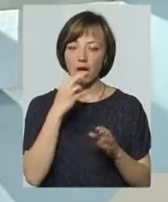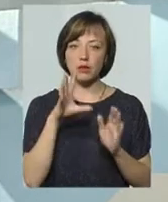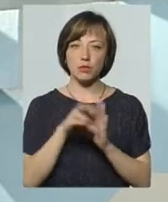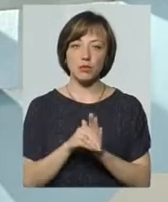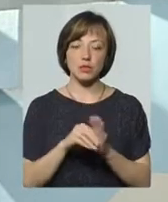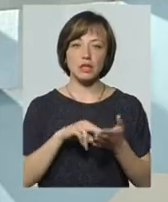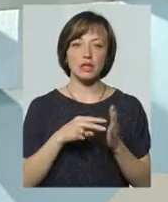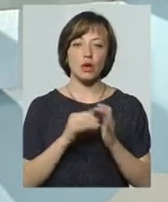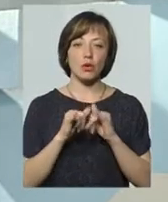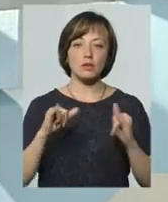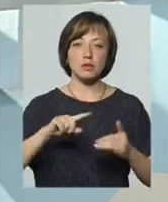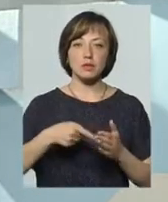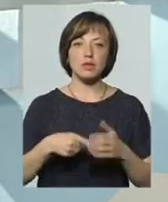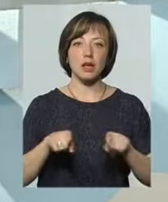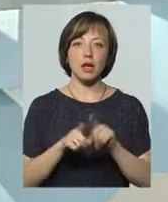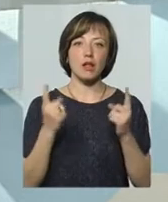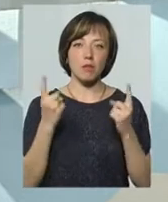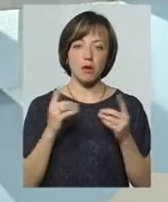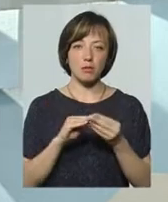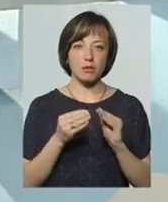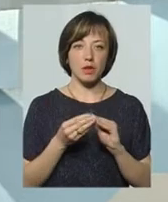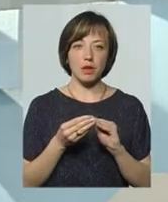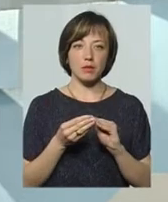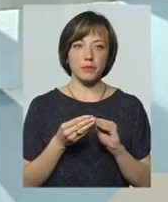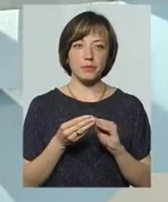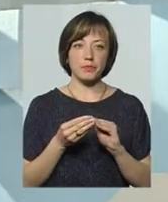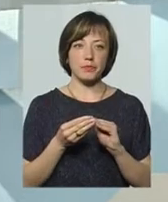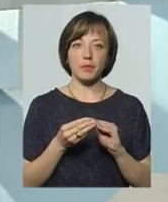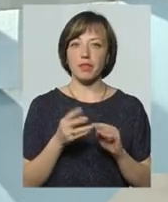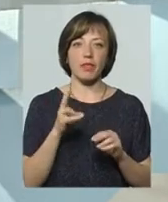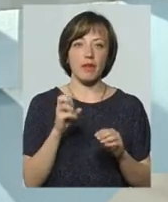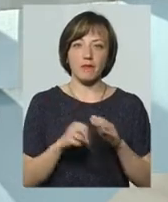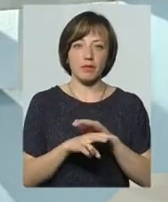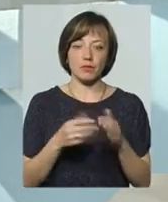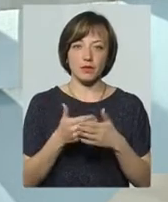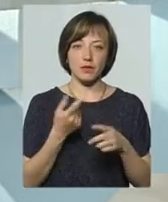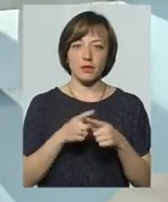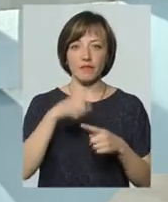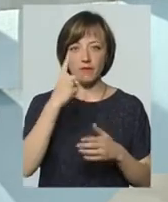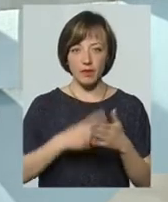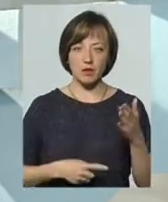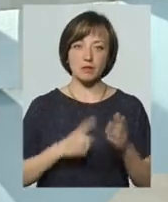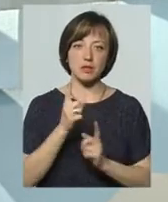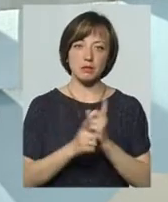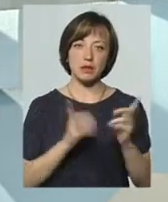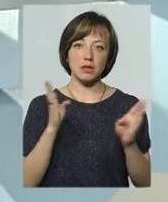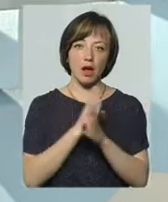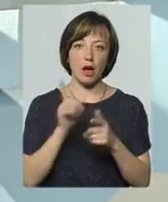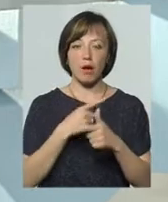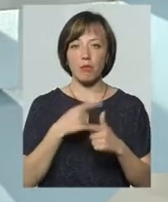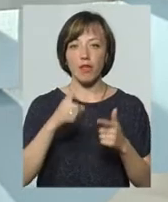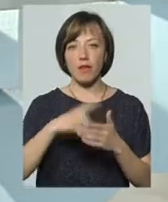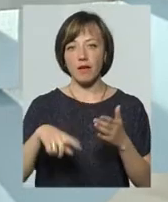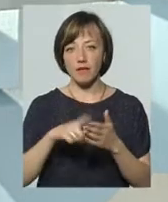стратегію розвитку міста до таких глобальних викликів. Тобто ми від них не втечемо. Ми, ну, там, віримо в зміну клімату або не віримо, але